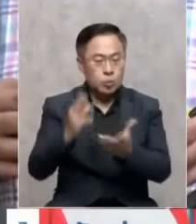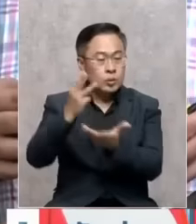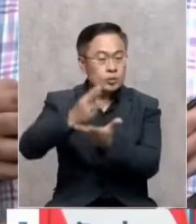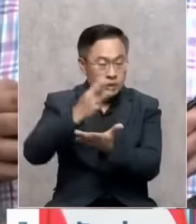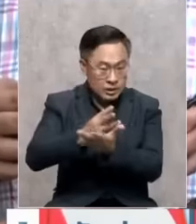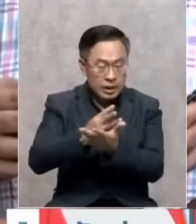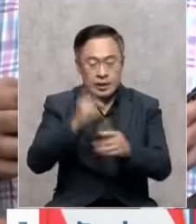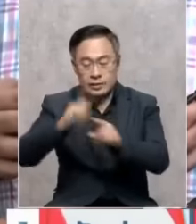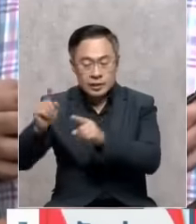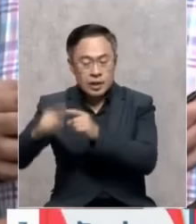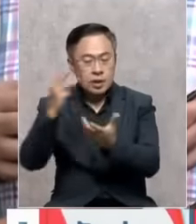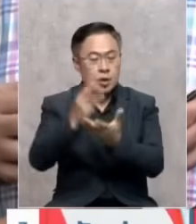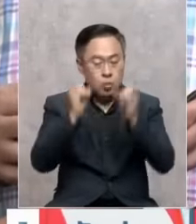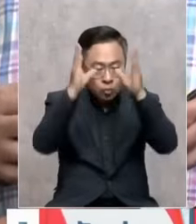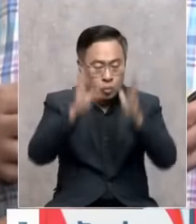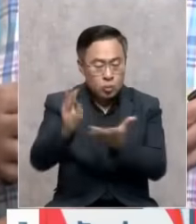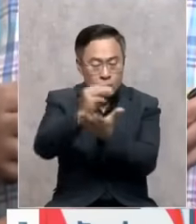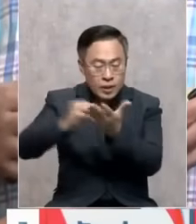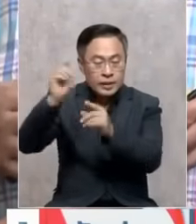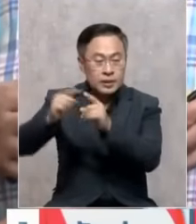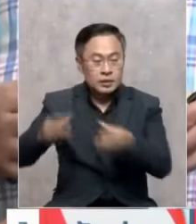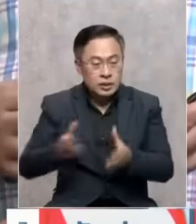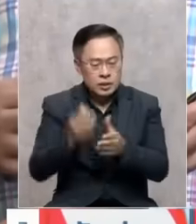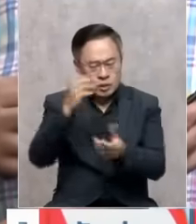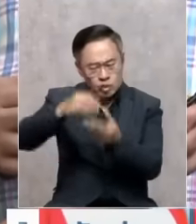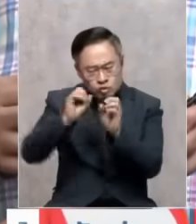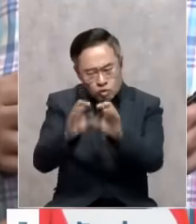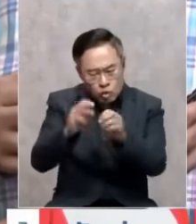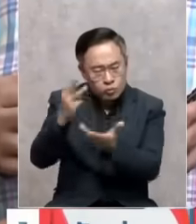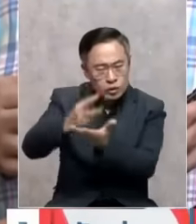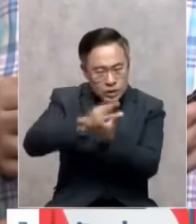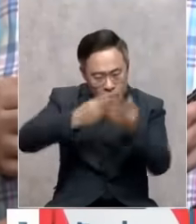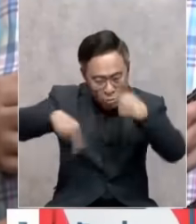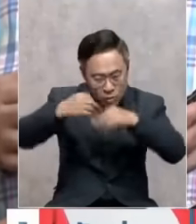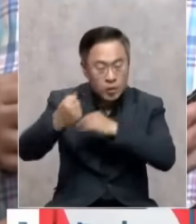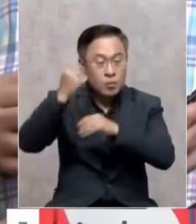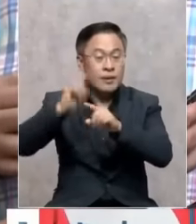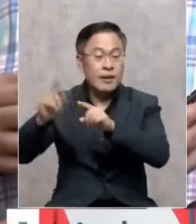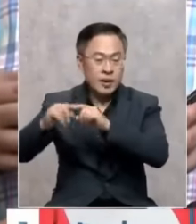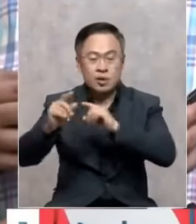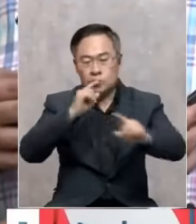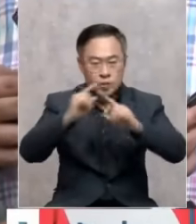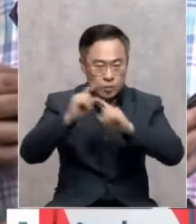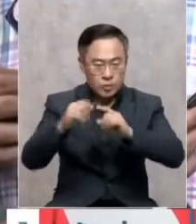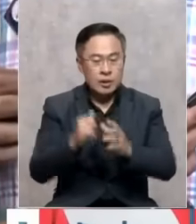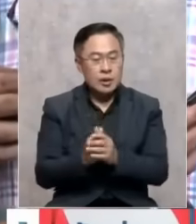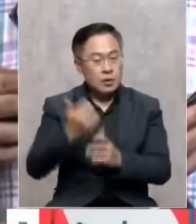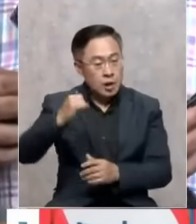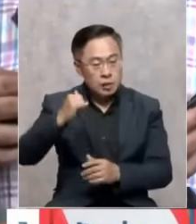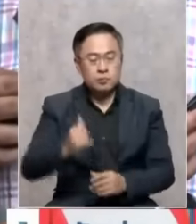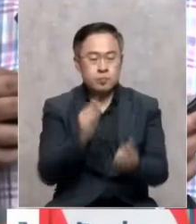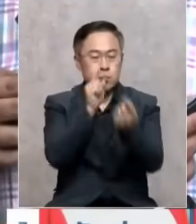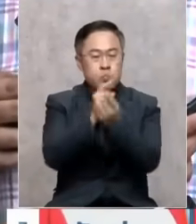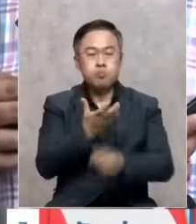อาจารย์อยู่ที่คณะรัฐศาสตร์จุฬาครับนอกจากนี้ยังไม่จบอีกยังประสานอีกอาจจะไปเจอพลเอกชวลิตยงใจยุทธ